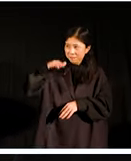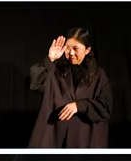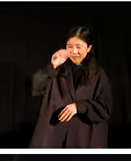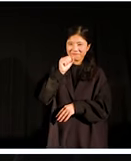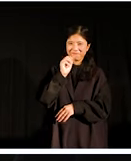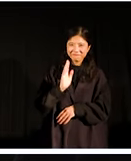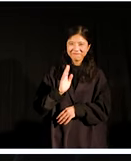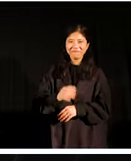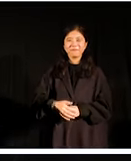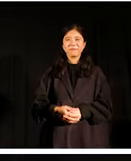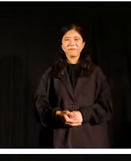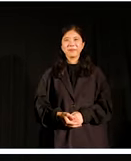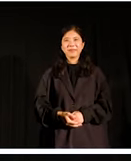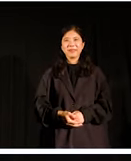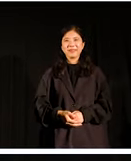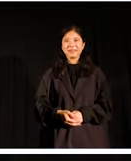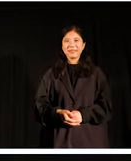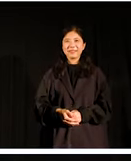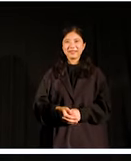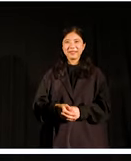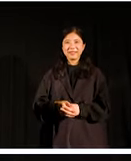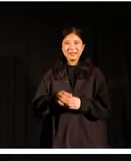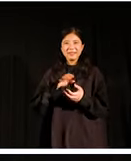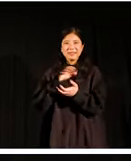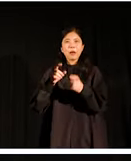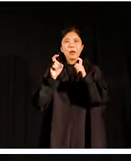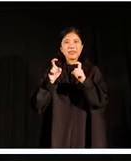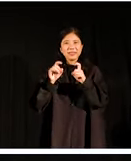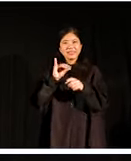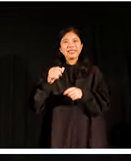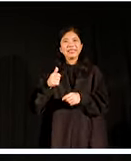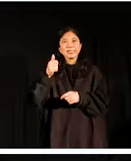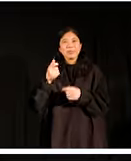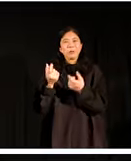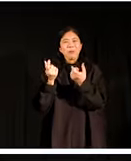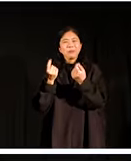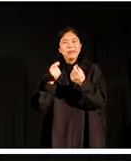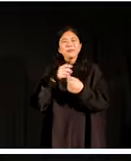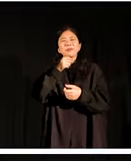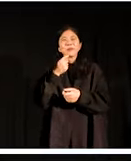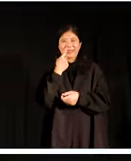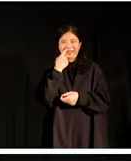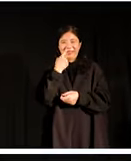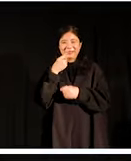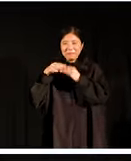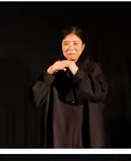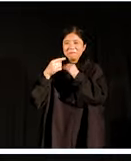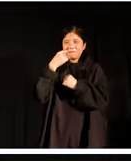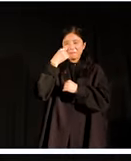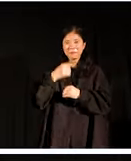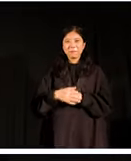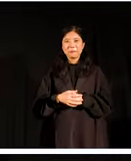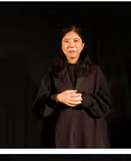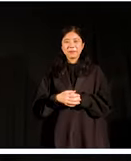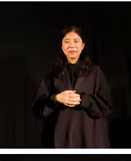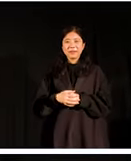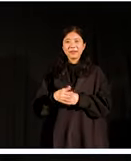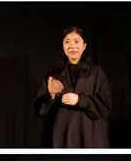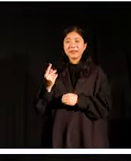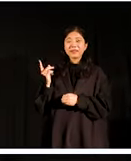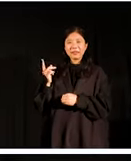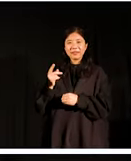ますあ玉吉と同じ年齢なですえっとそうね今あのナンクルナさと